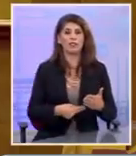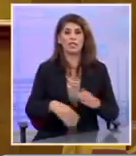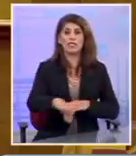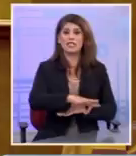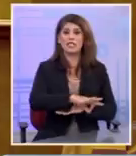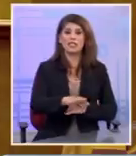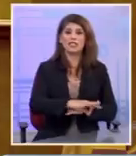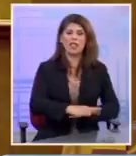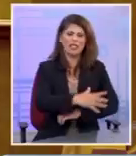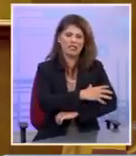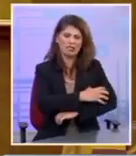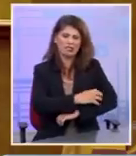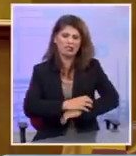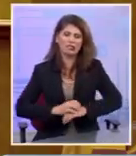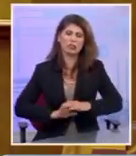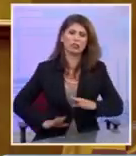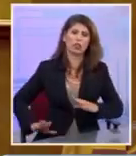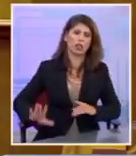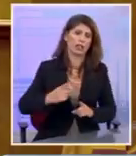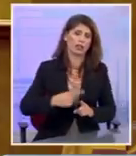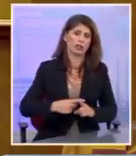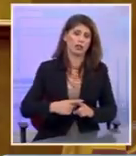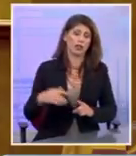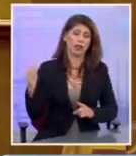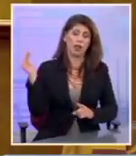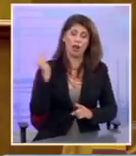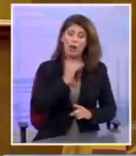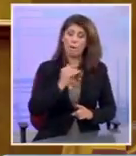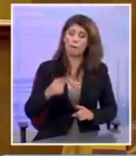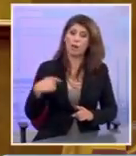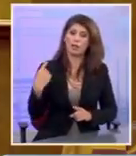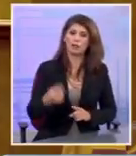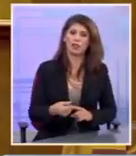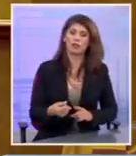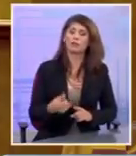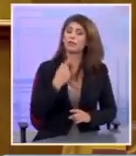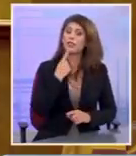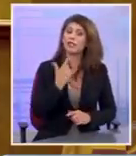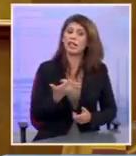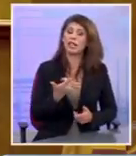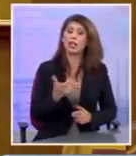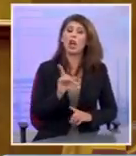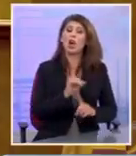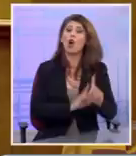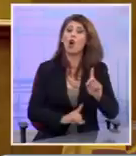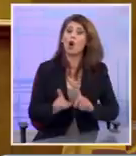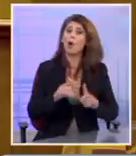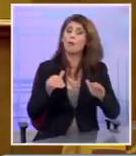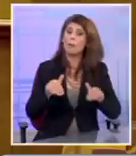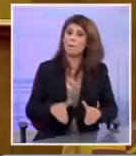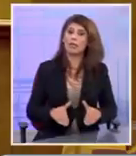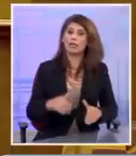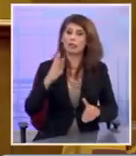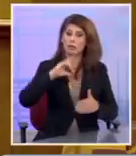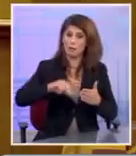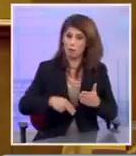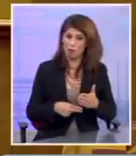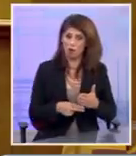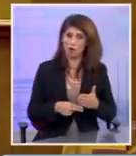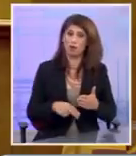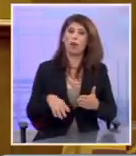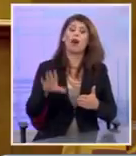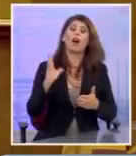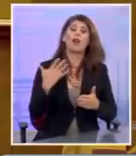σχέδια εξαθλίωση του λαού μας». Και αμέσως μετά πρόσθετε: «Όποιος υπηρετήσει το μνημόνιο